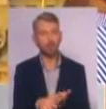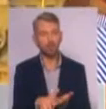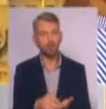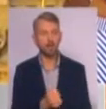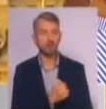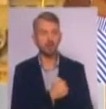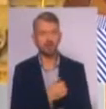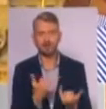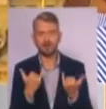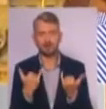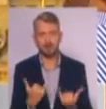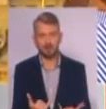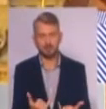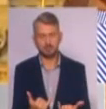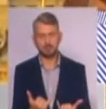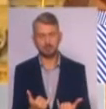жаль, зараз